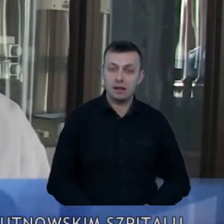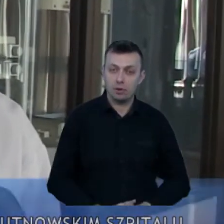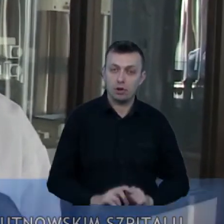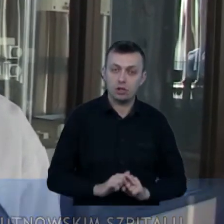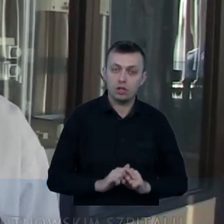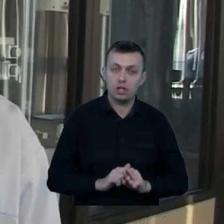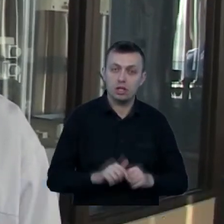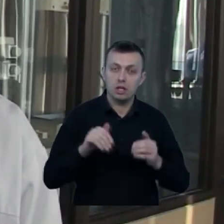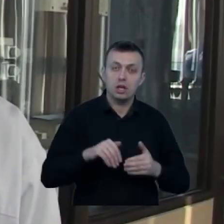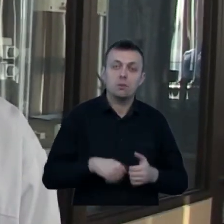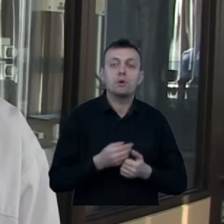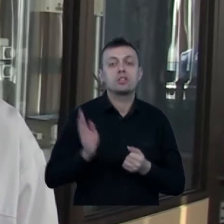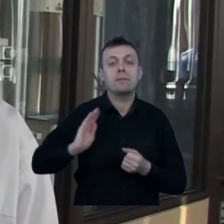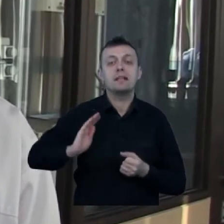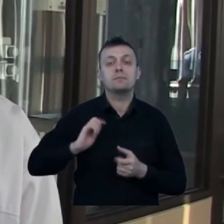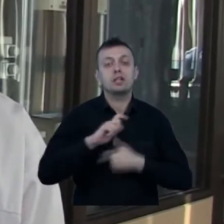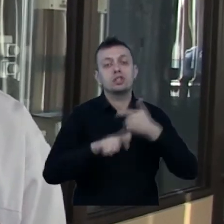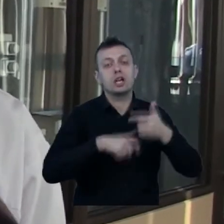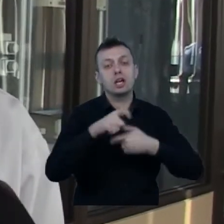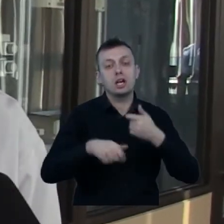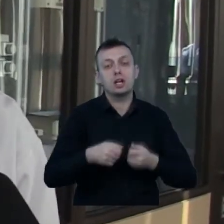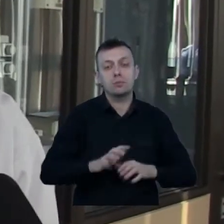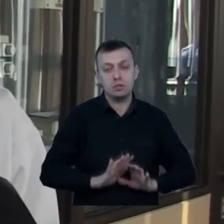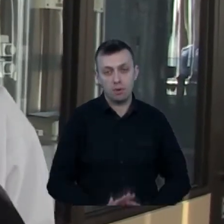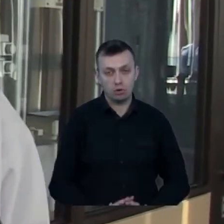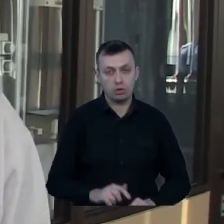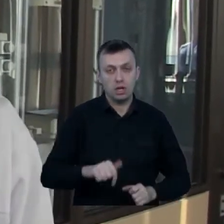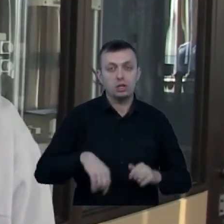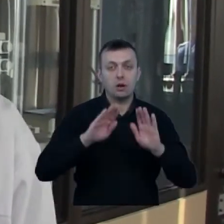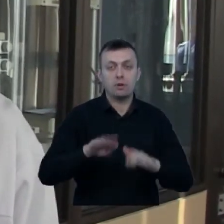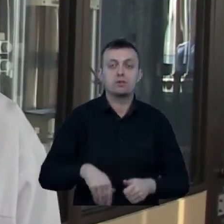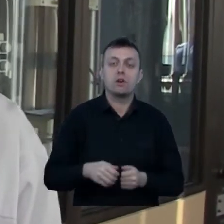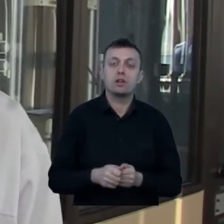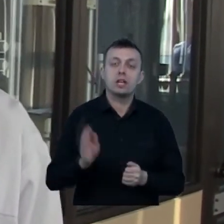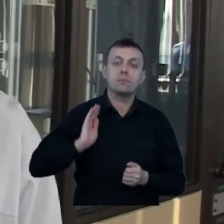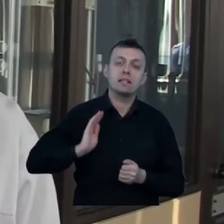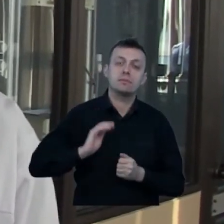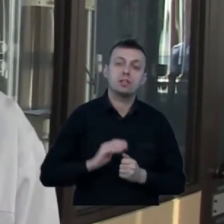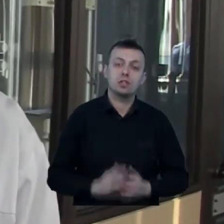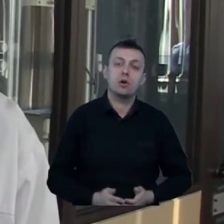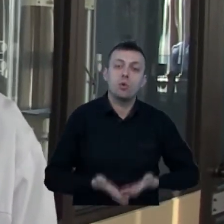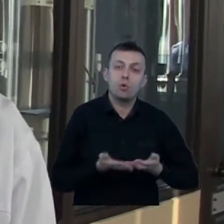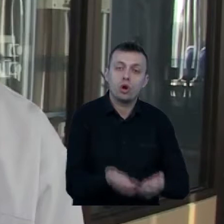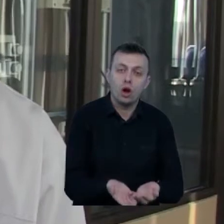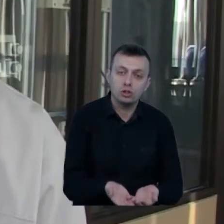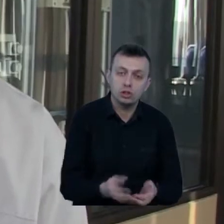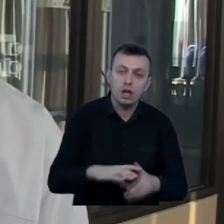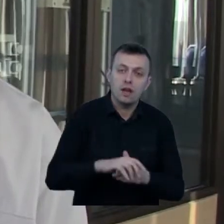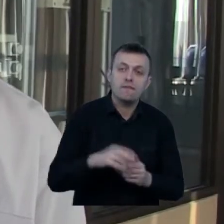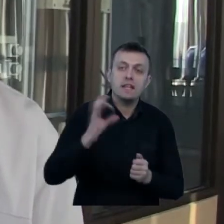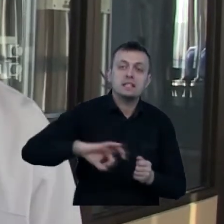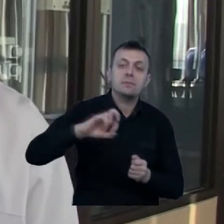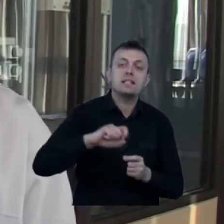określonych sytuacjach położniczych. W ten sposób można bezpiecznie dokonywać porodu. Pozwoli to